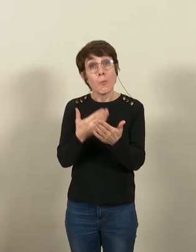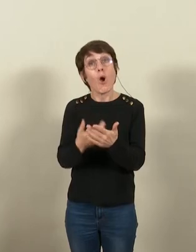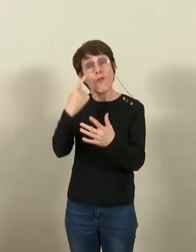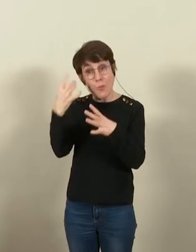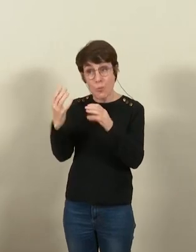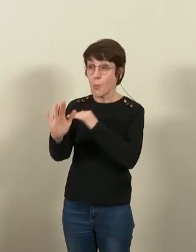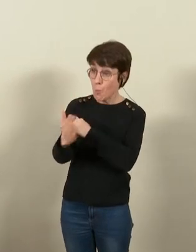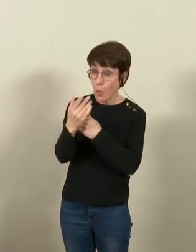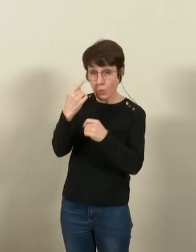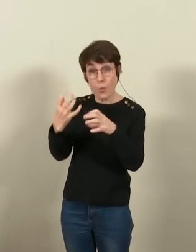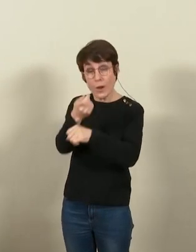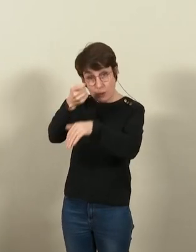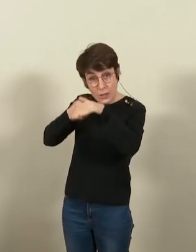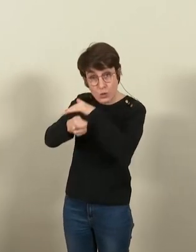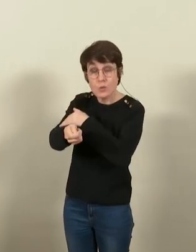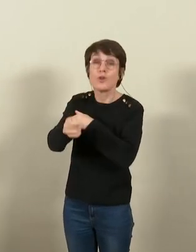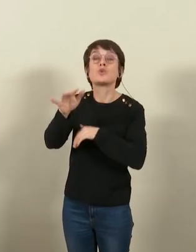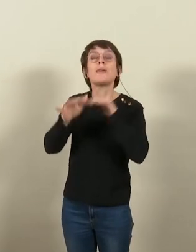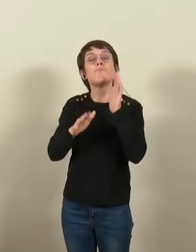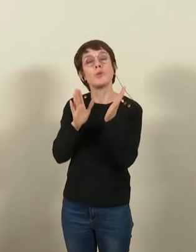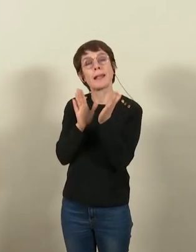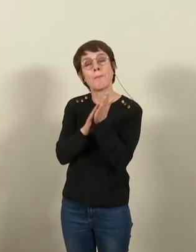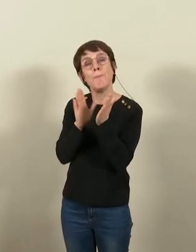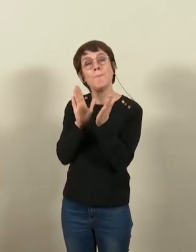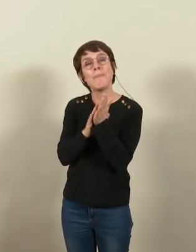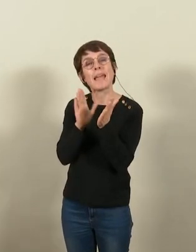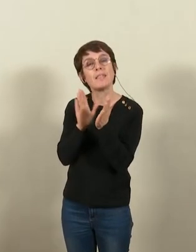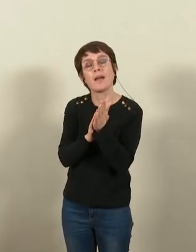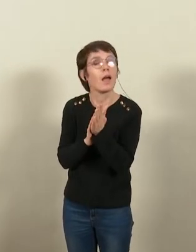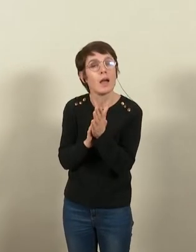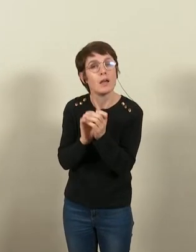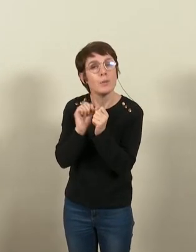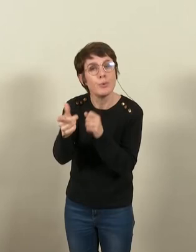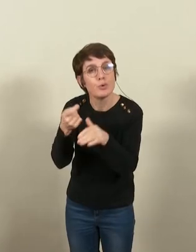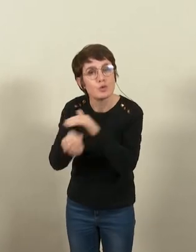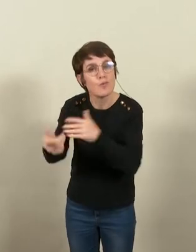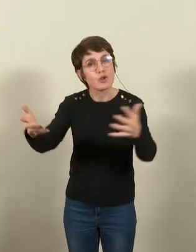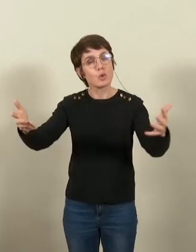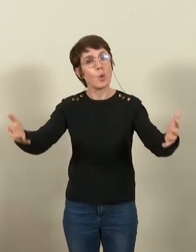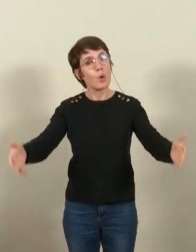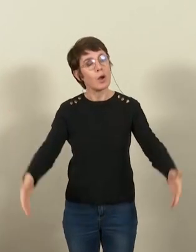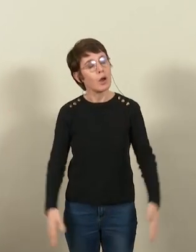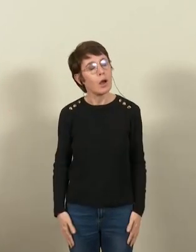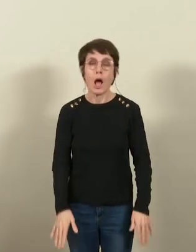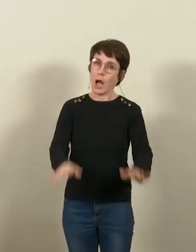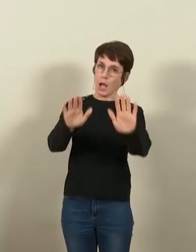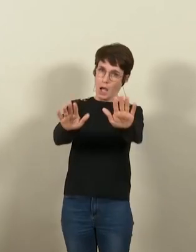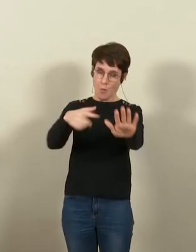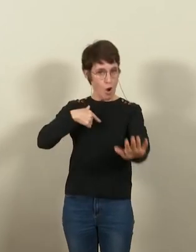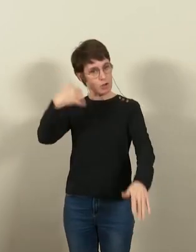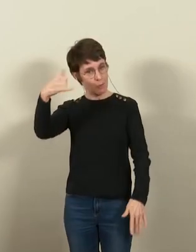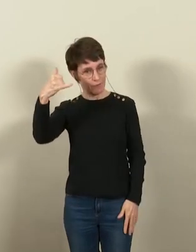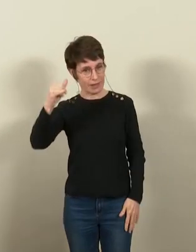et pourquoi pas méritez une subvention pendant que vous y êtes bon alors attendez je termine quand même